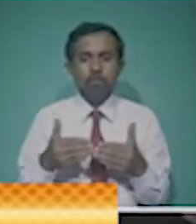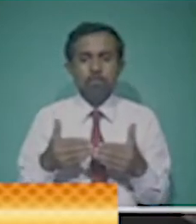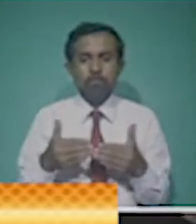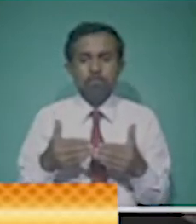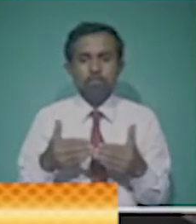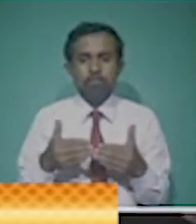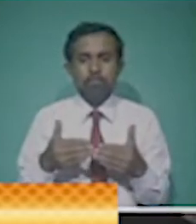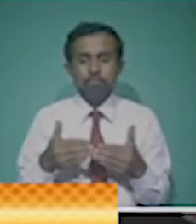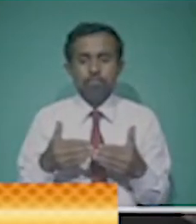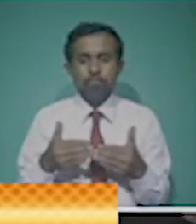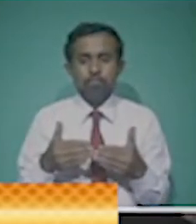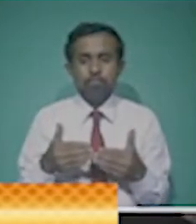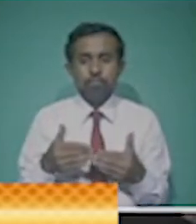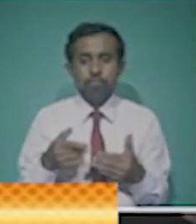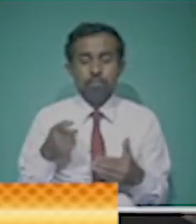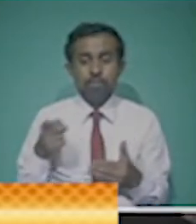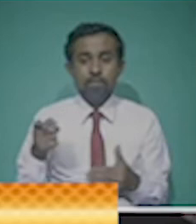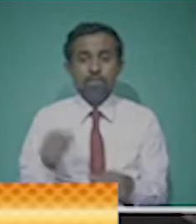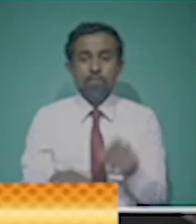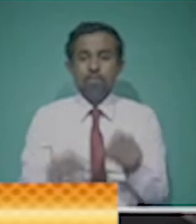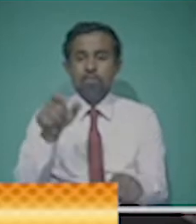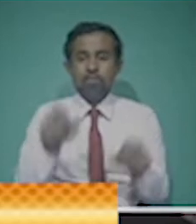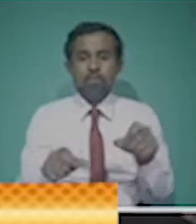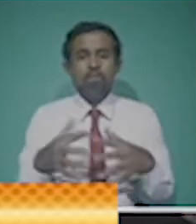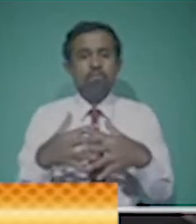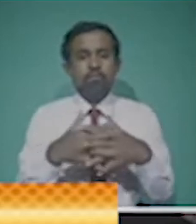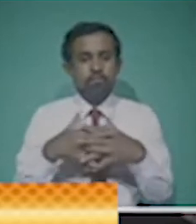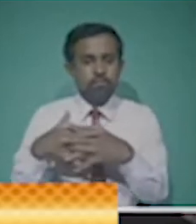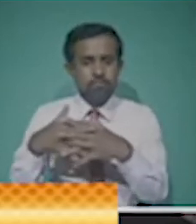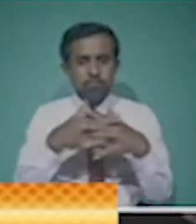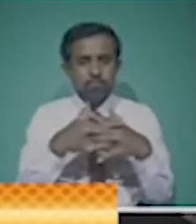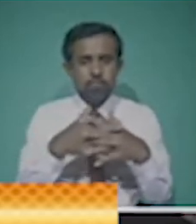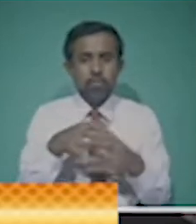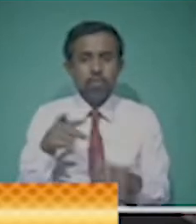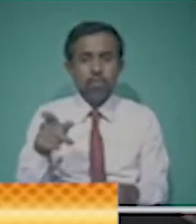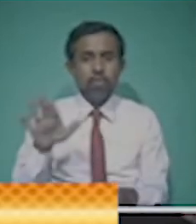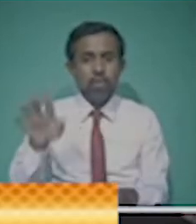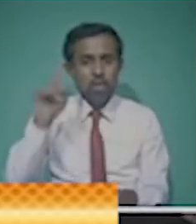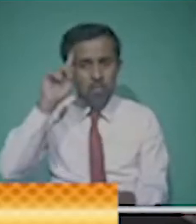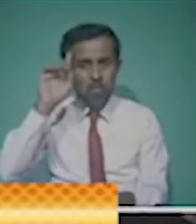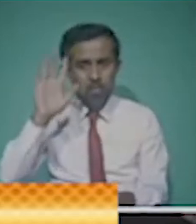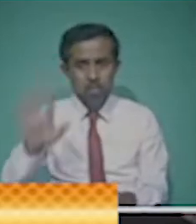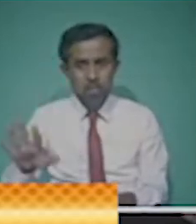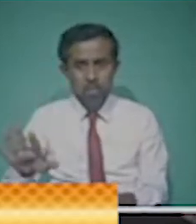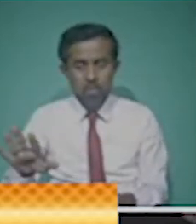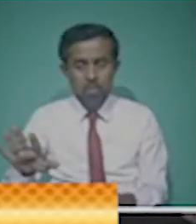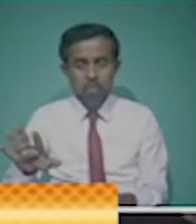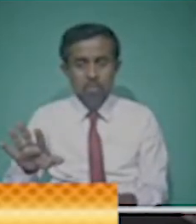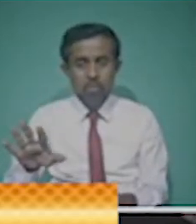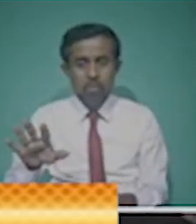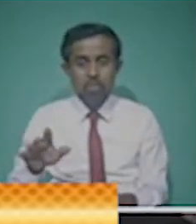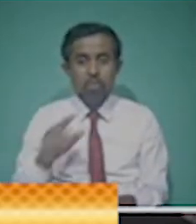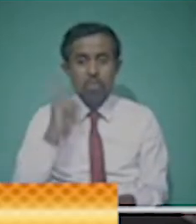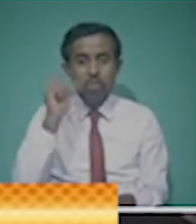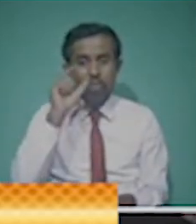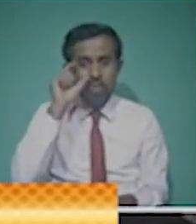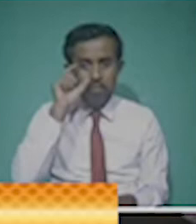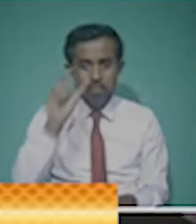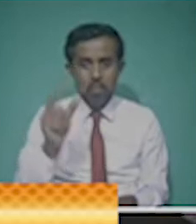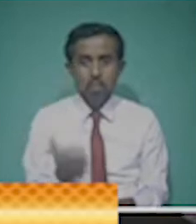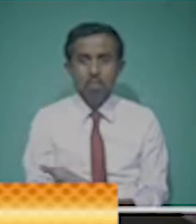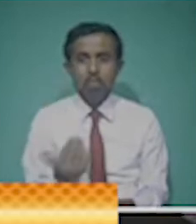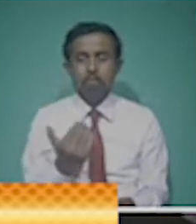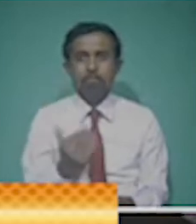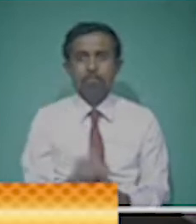எதிர்பார்ப்புகளையும் அந்த மக்களுடைய நலன்களையும் மிக அவசியமாக கவனிக்க வேண்டும். இதற்காக ஒரு ஜனாதிபதி செயலணியை உண்டாக்க வேண்டும் என்பதுதான்